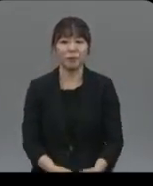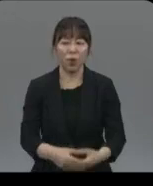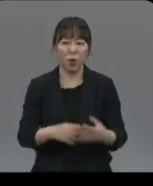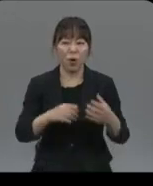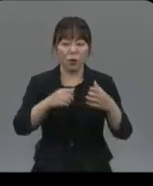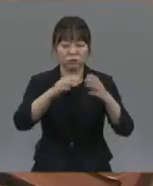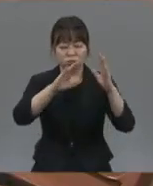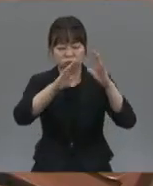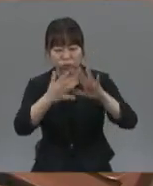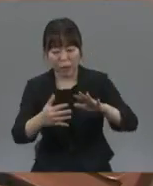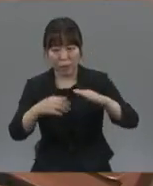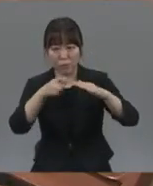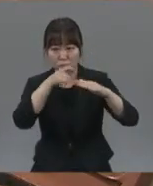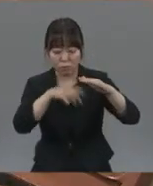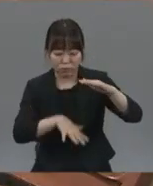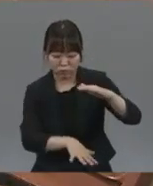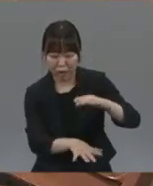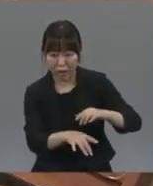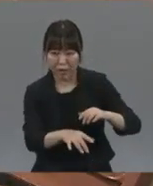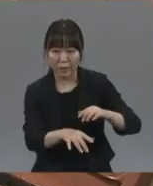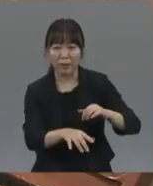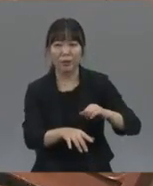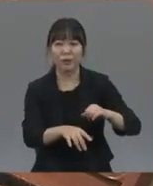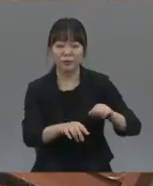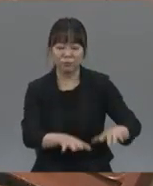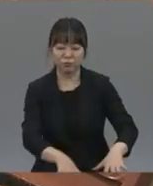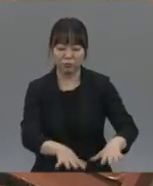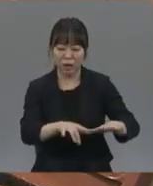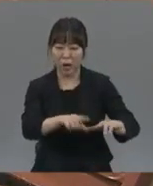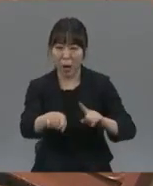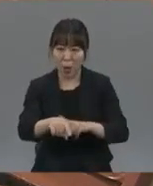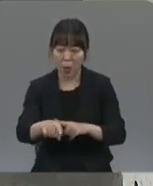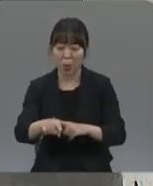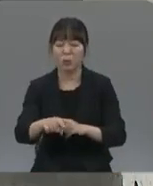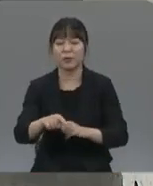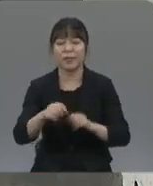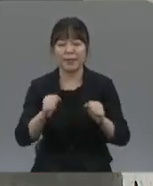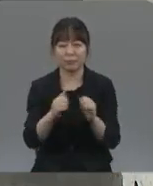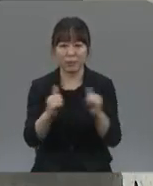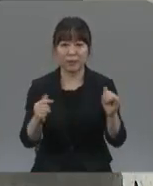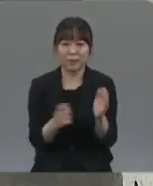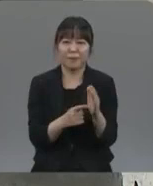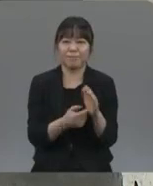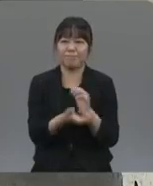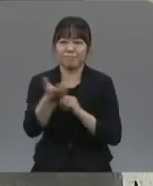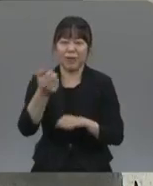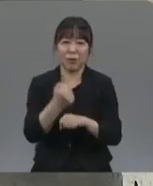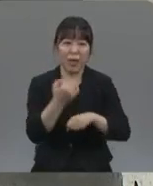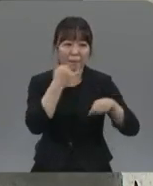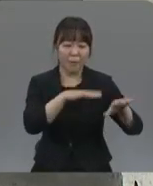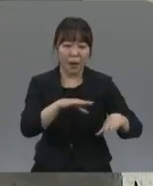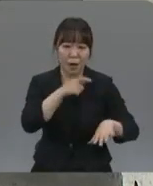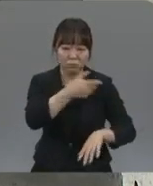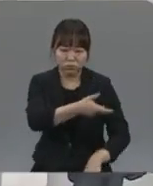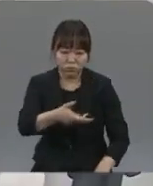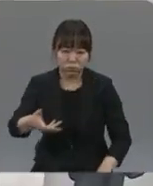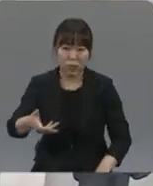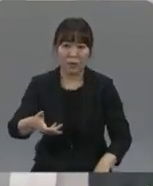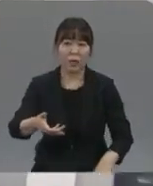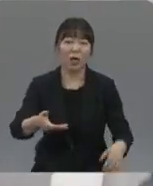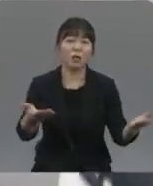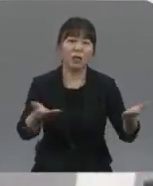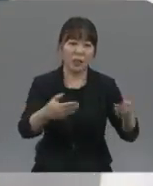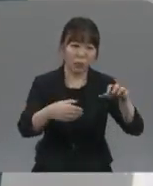于地下的营业场所暂停营业。中央灾难安全对策本部9日下午5时将灾难危机警报